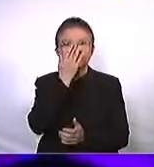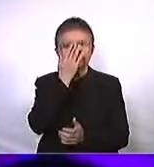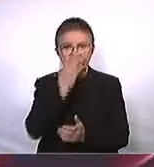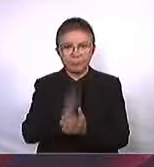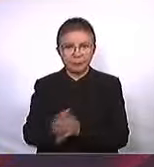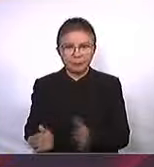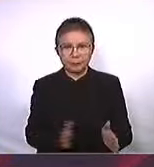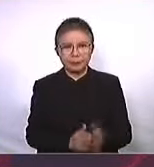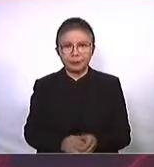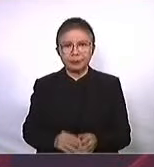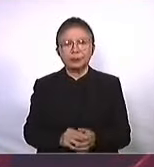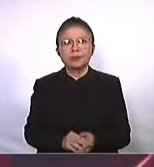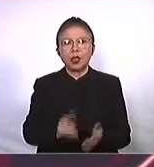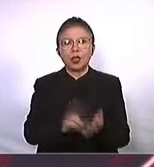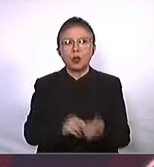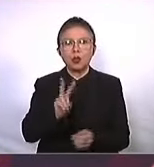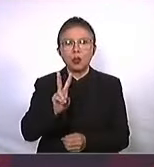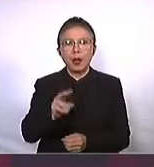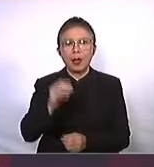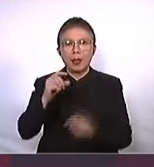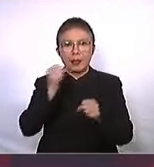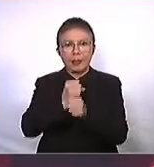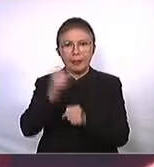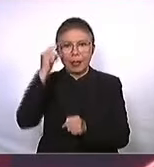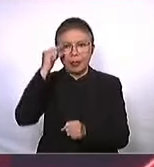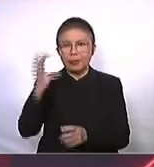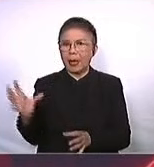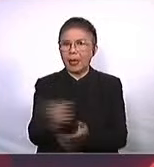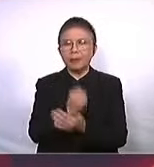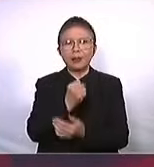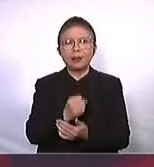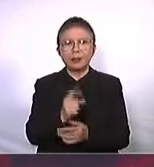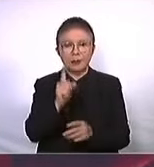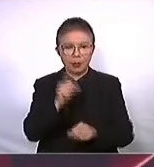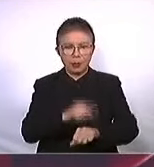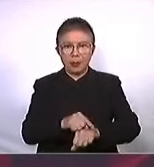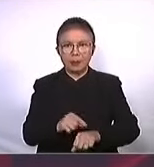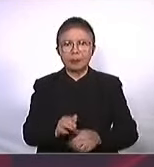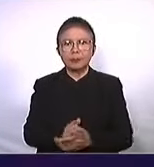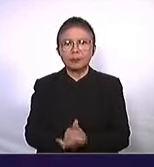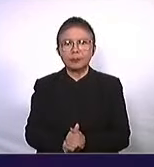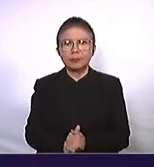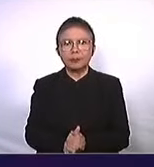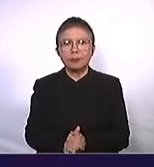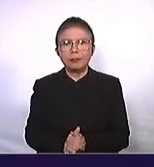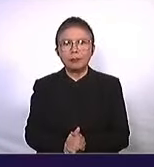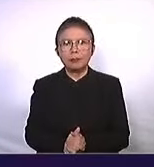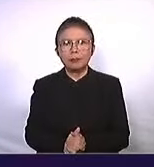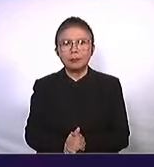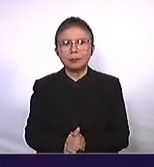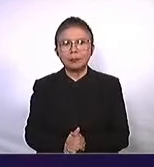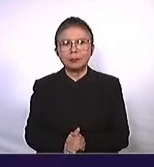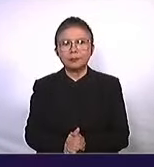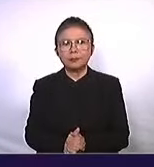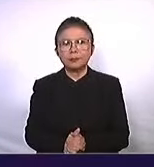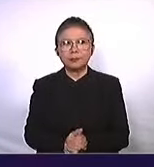ke calon wakil presiden nomor urut 2, Bapak Gibran Rakabuming Raka untuk menanggapi, waktunya 1 menit, silakan. Baik, terima kasih paslon